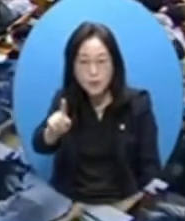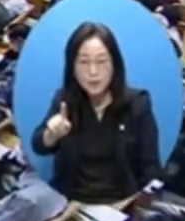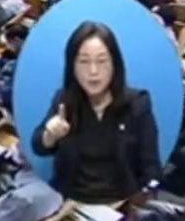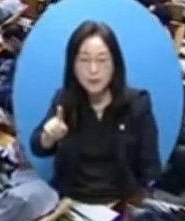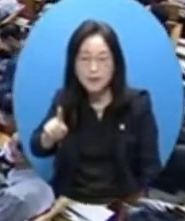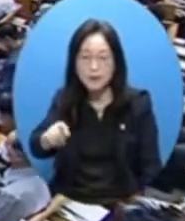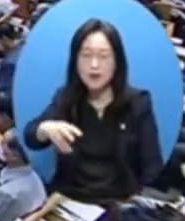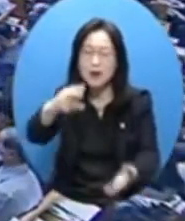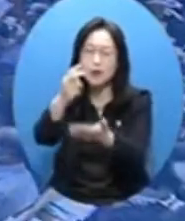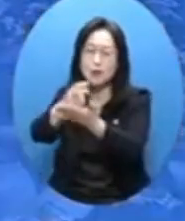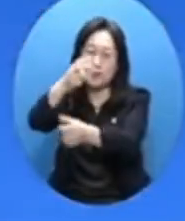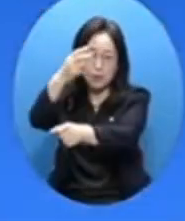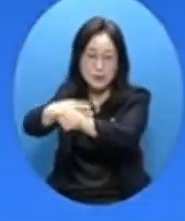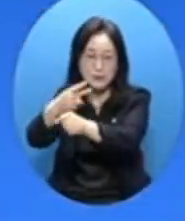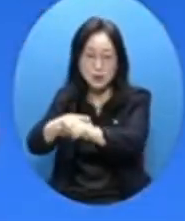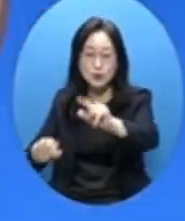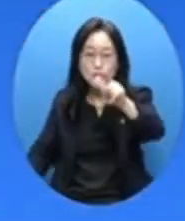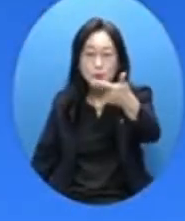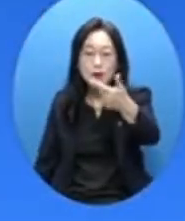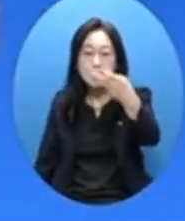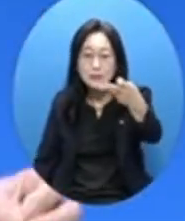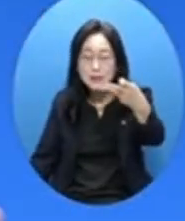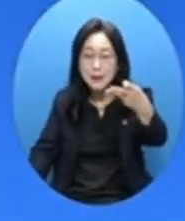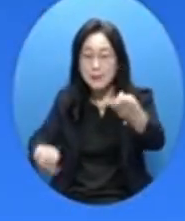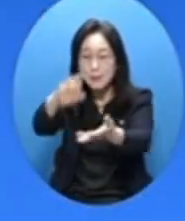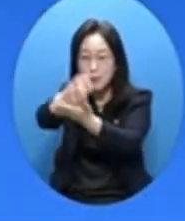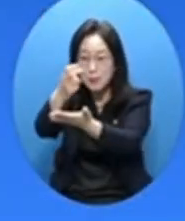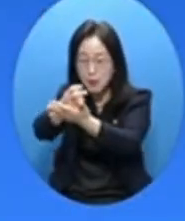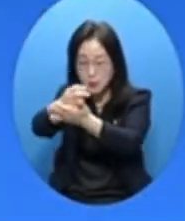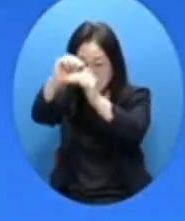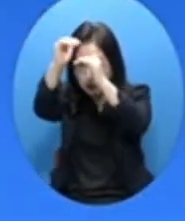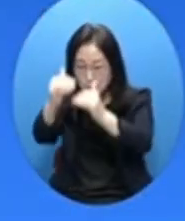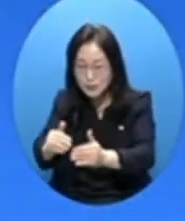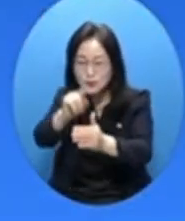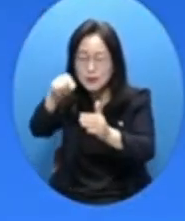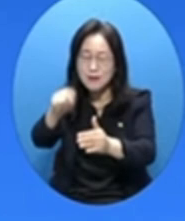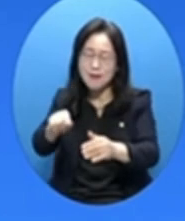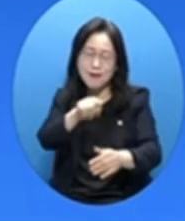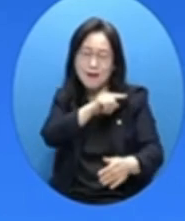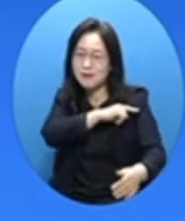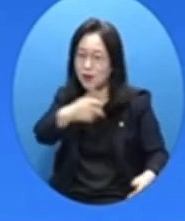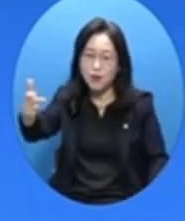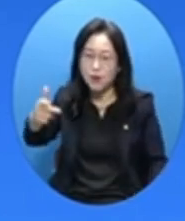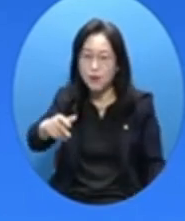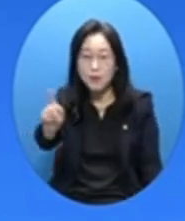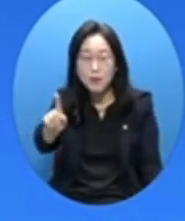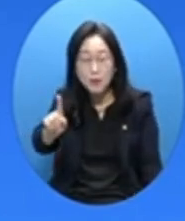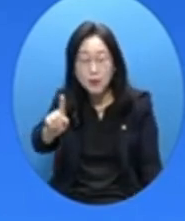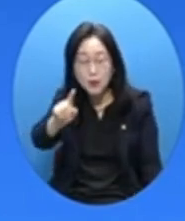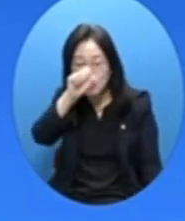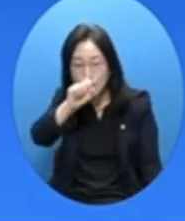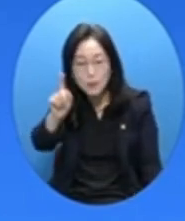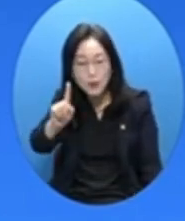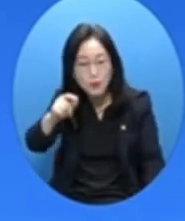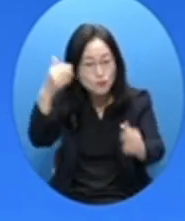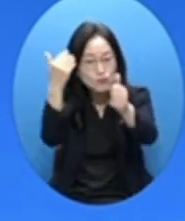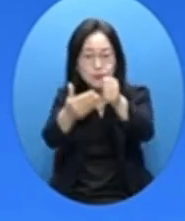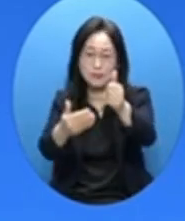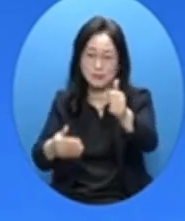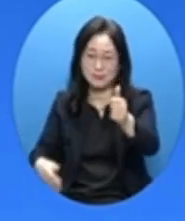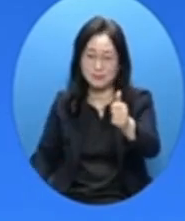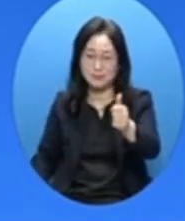율법 선생님은 수많은 계명 613 개명 중에 가장 크고 어떤가는 개념이 무엇입니까 이렇게 물었습니다